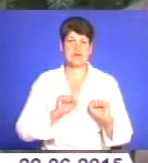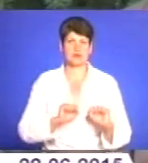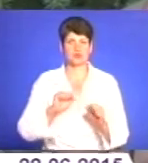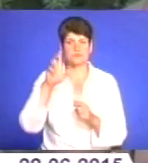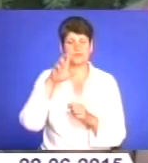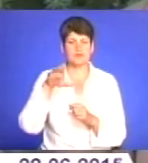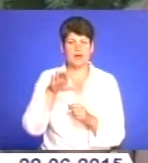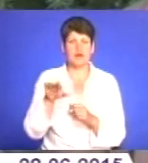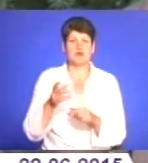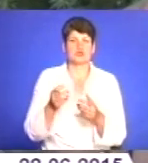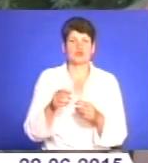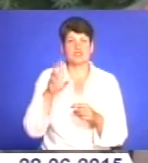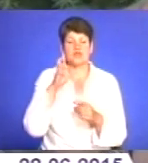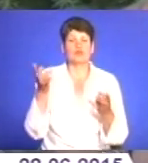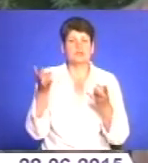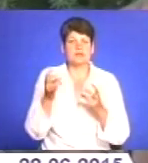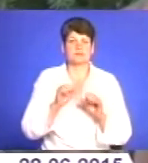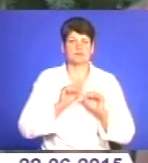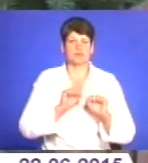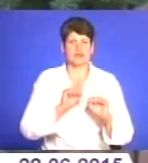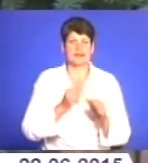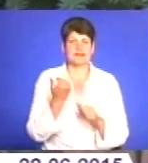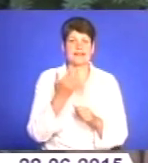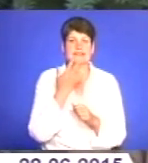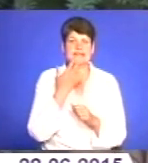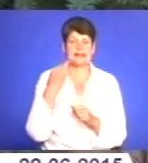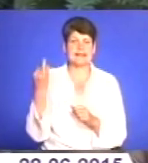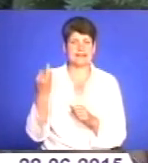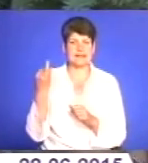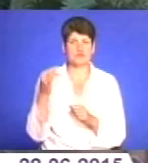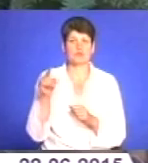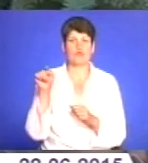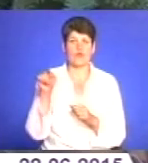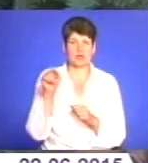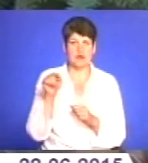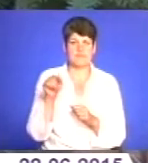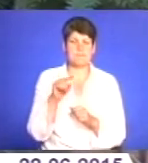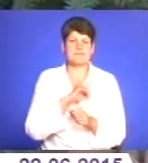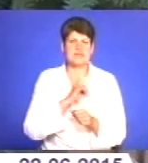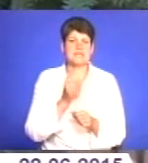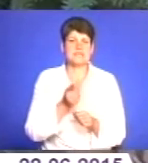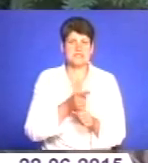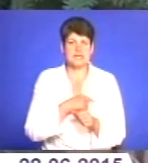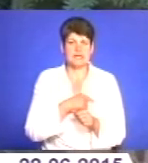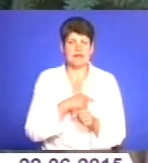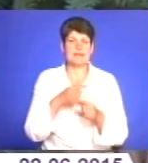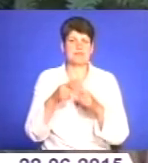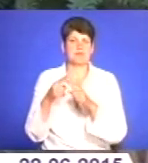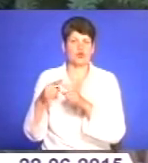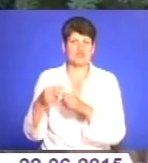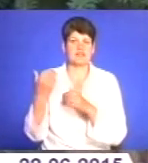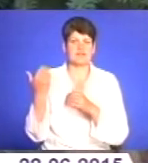того, що державу треба боронити, обороняти її національні інтереси, щоб вона от тільки підсилила і примножила в їхній